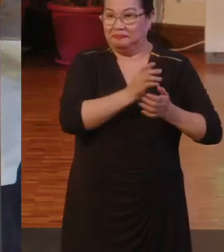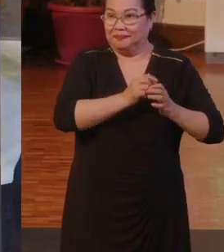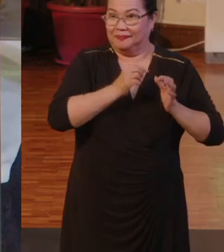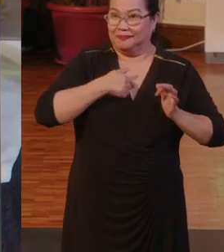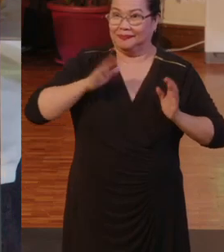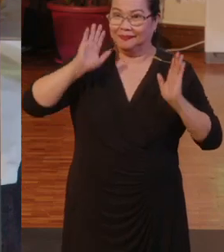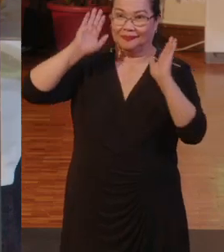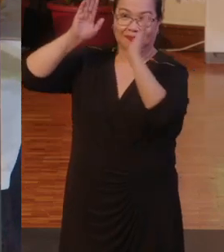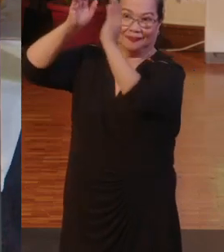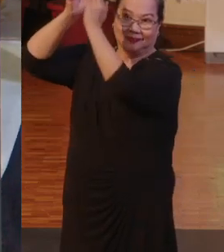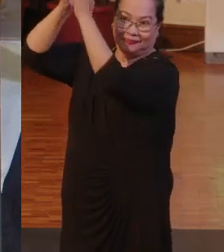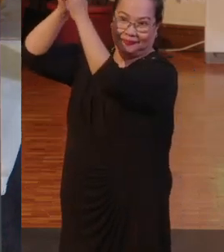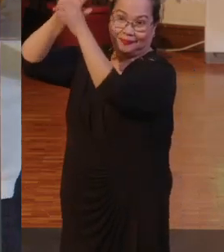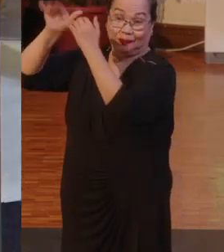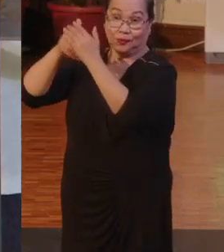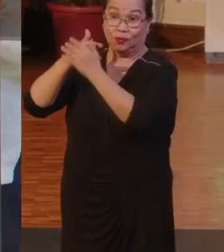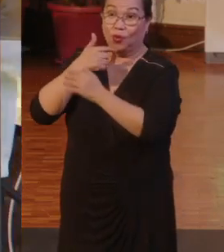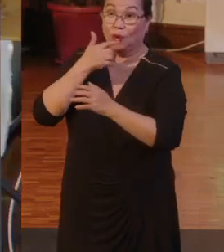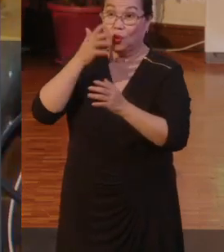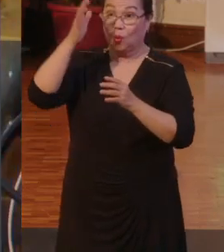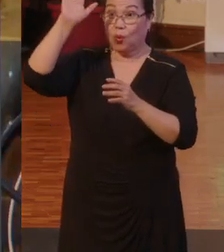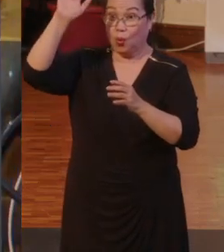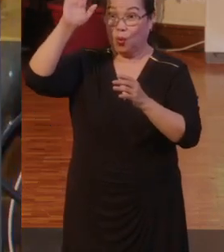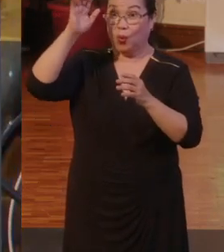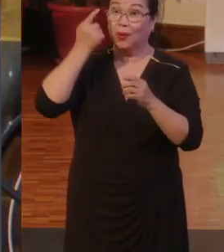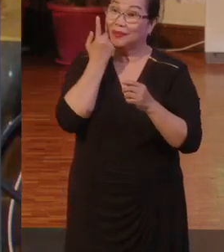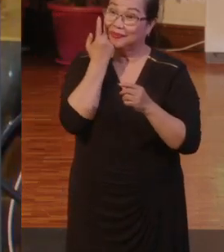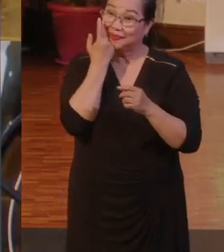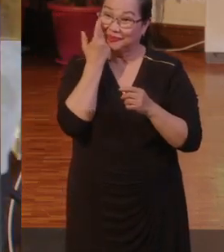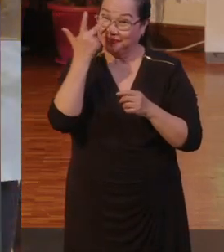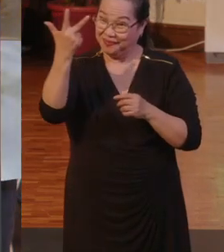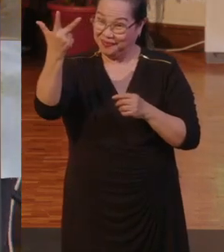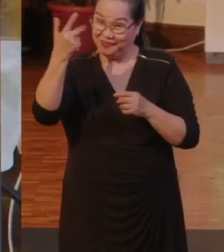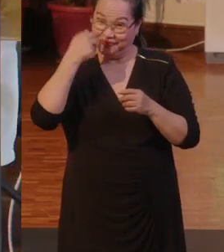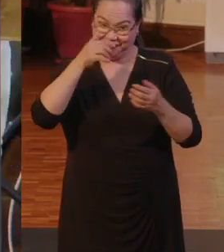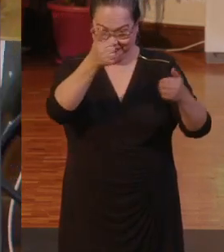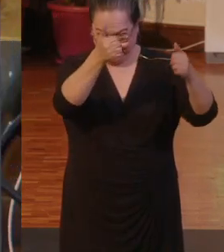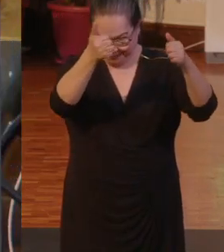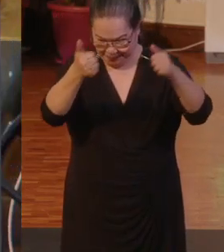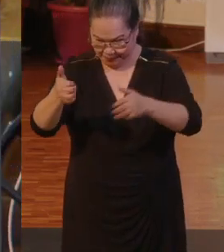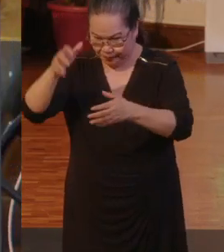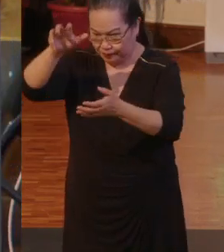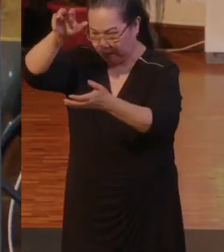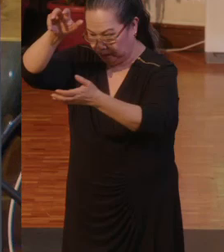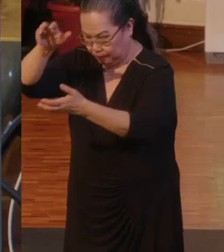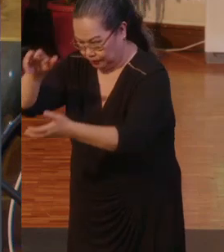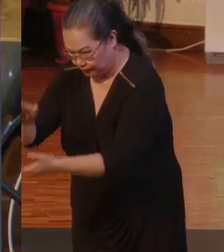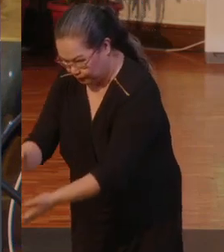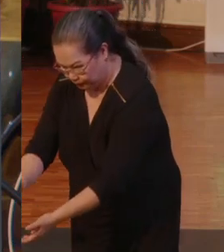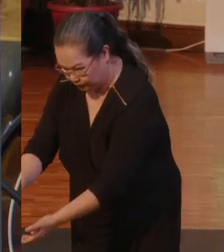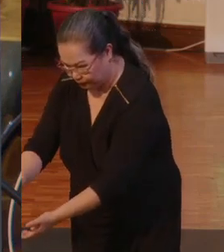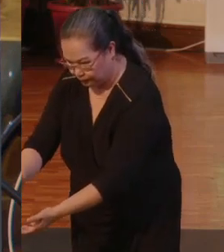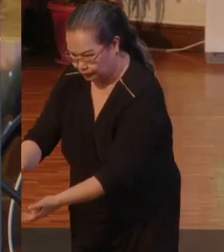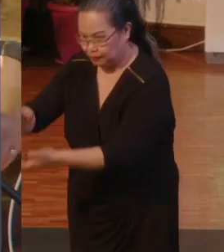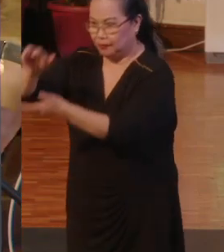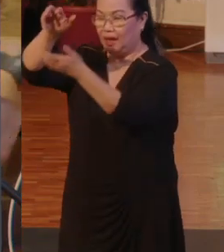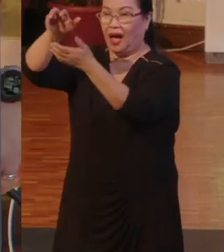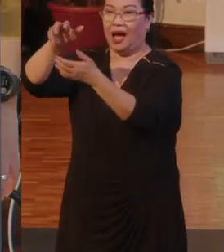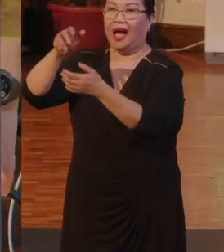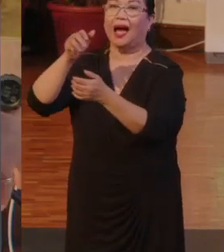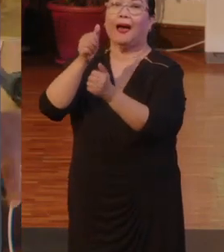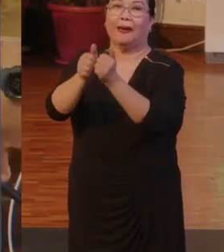fathers served before the river and in Egypt, and serve the Lord. And if it